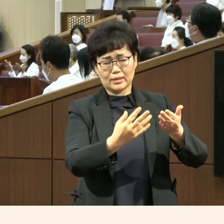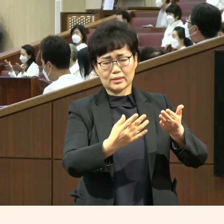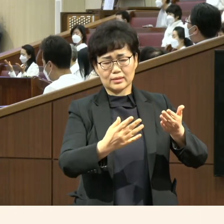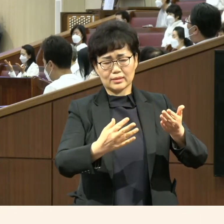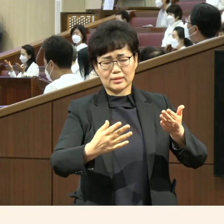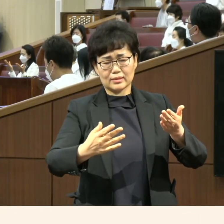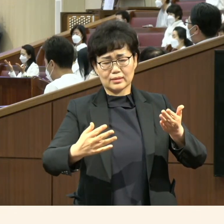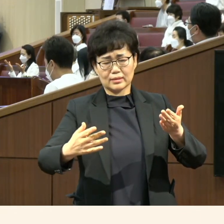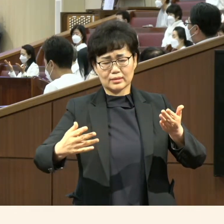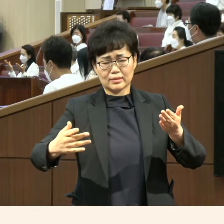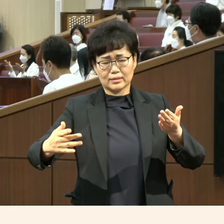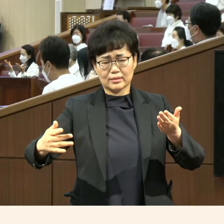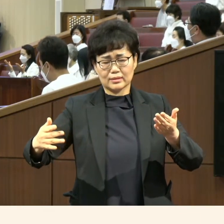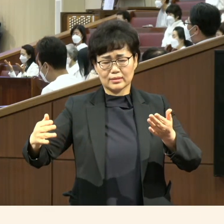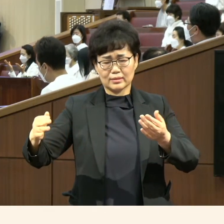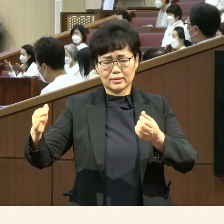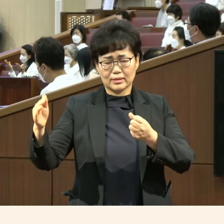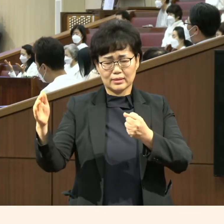피를